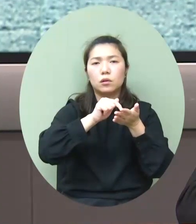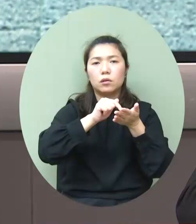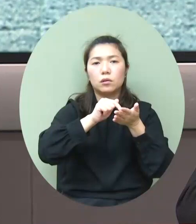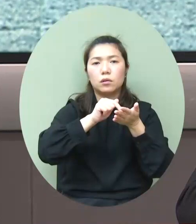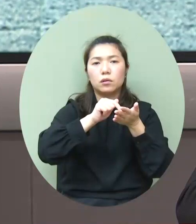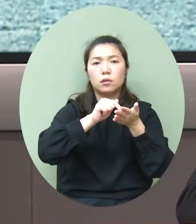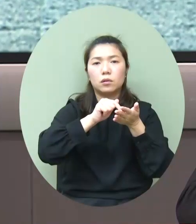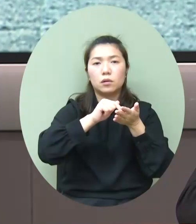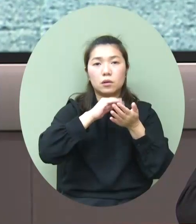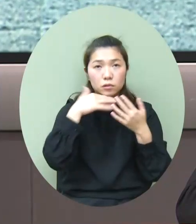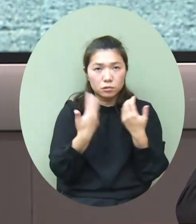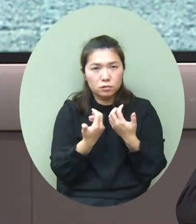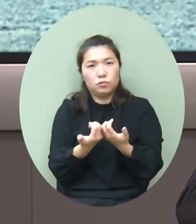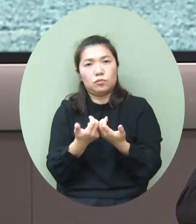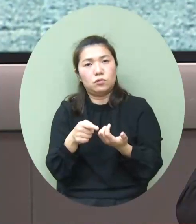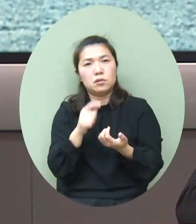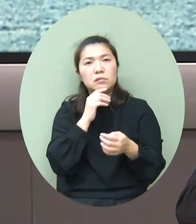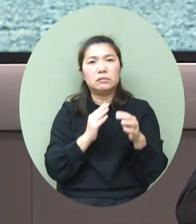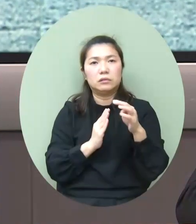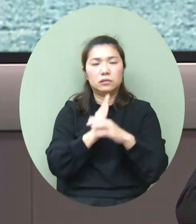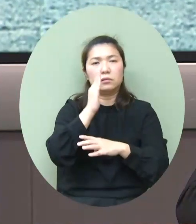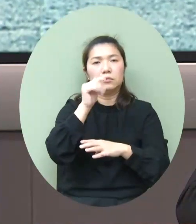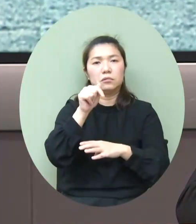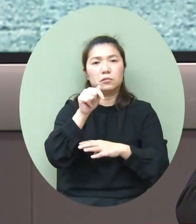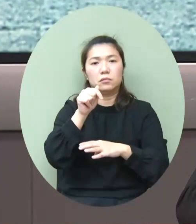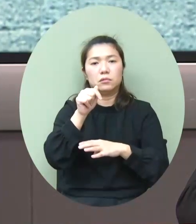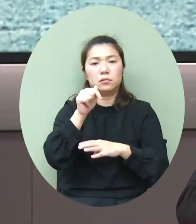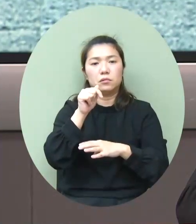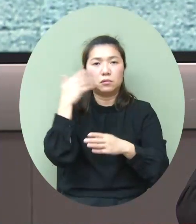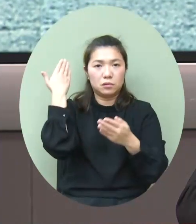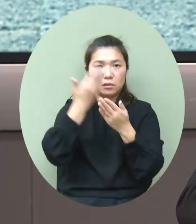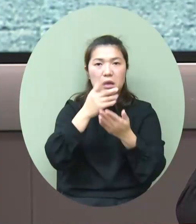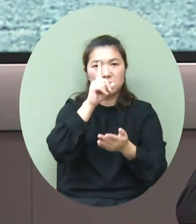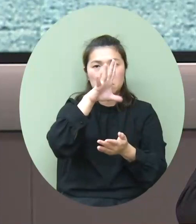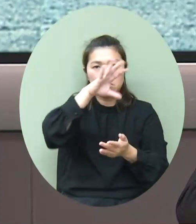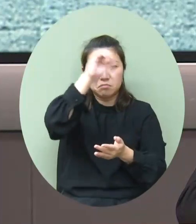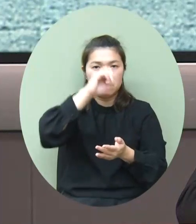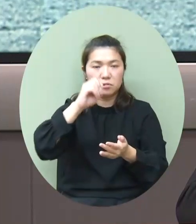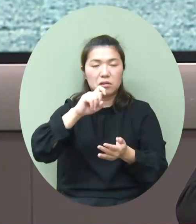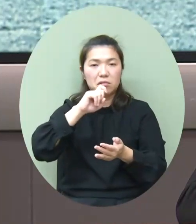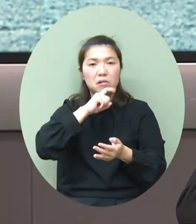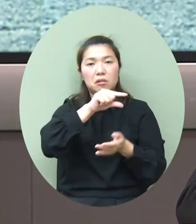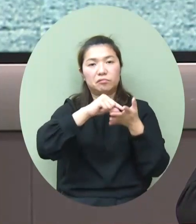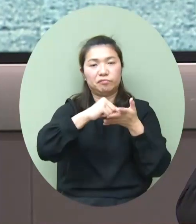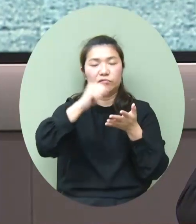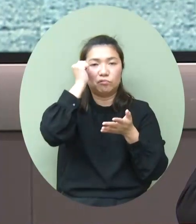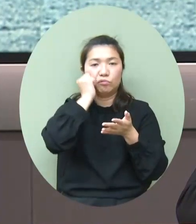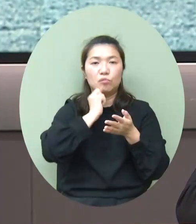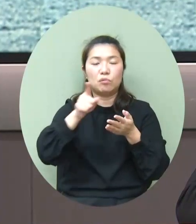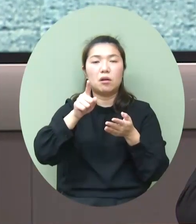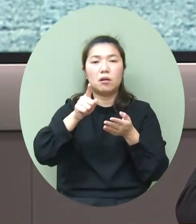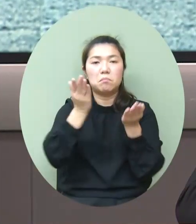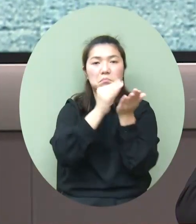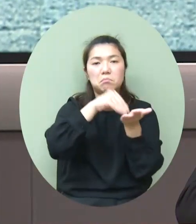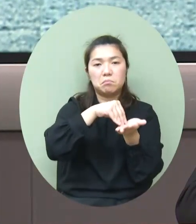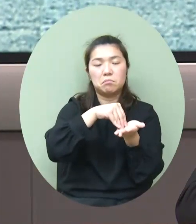舍。如果这样计算的话，会超过接近15%的院友都